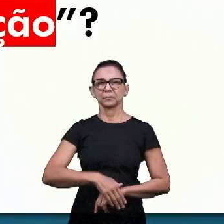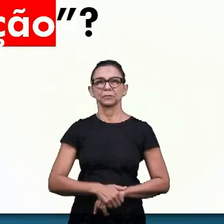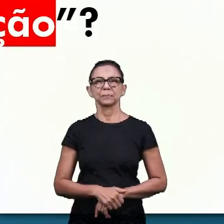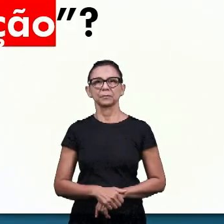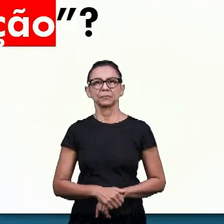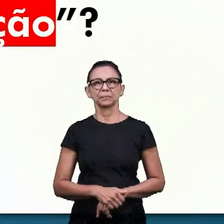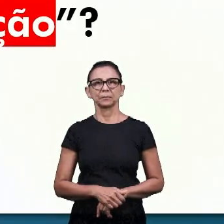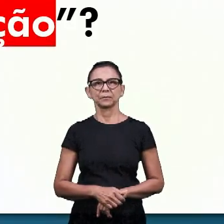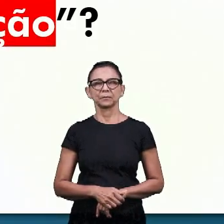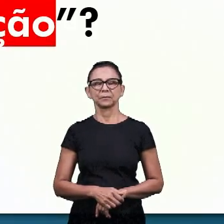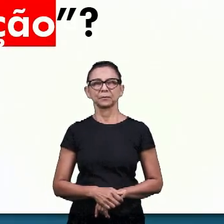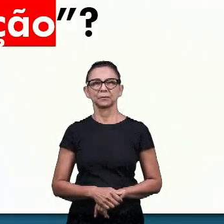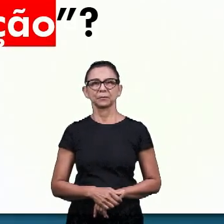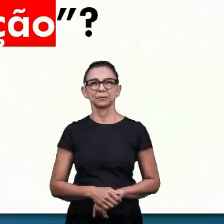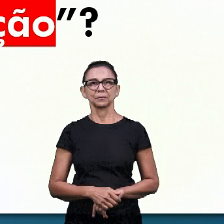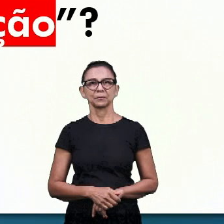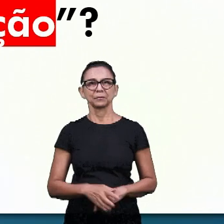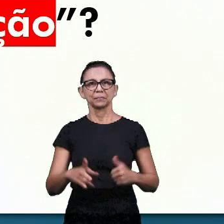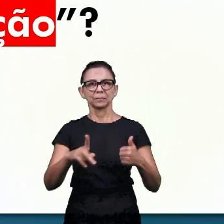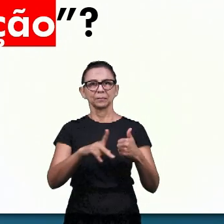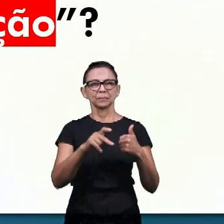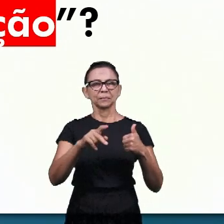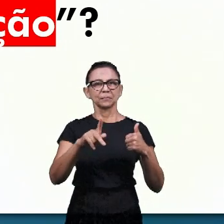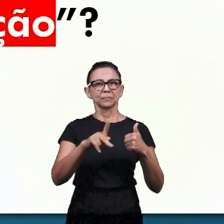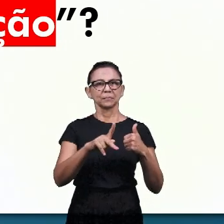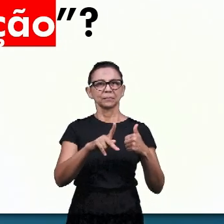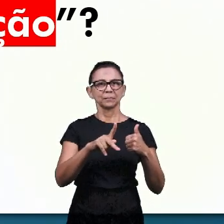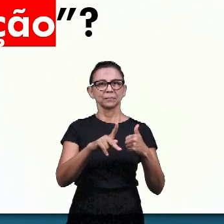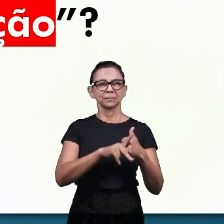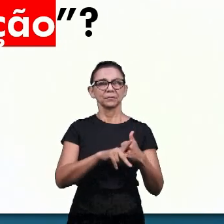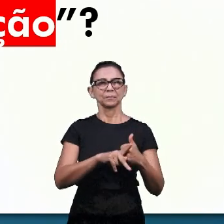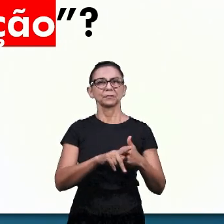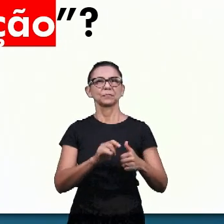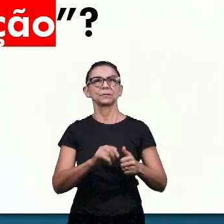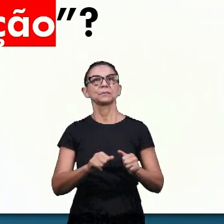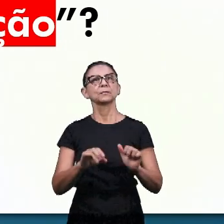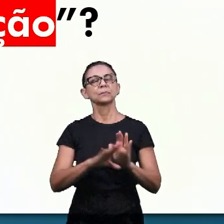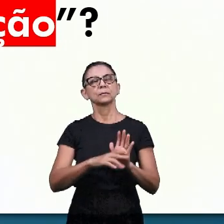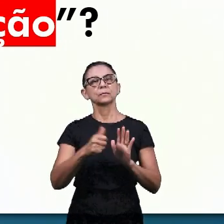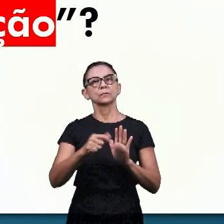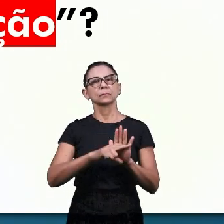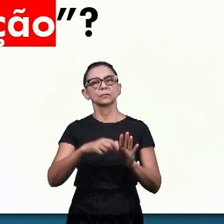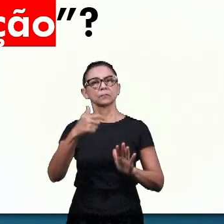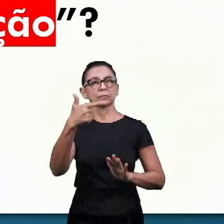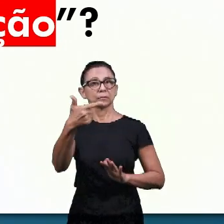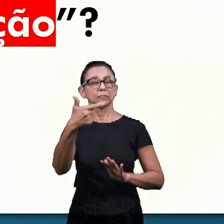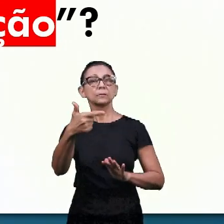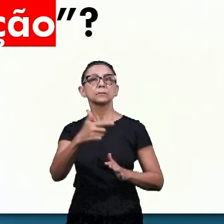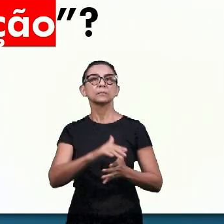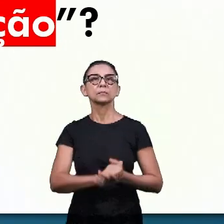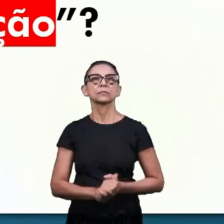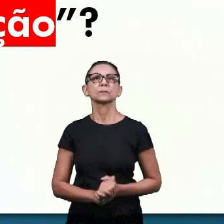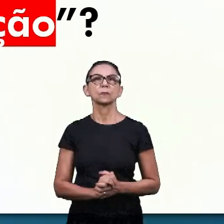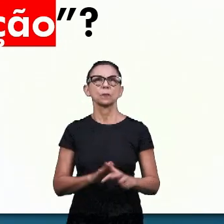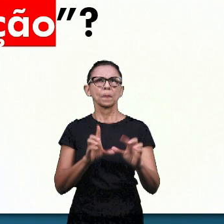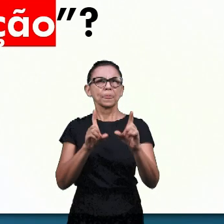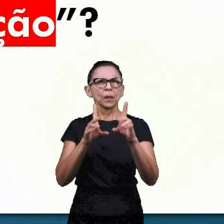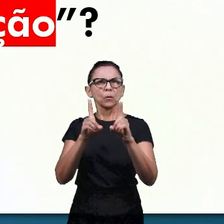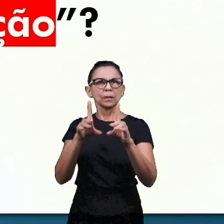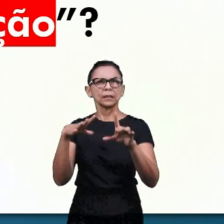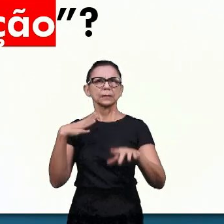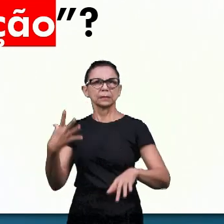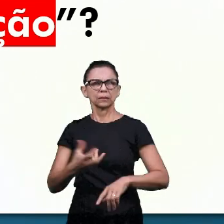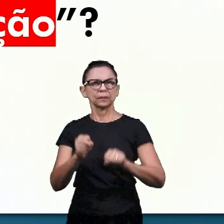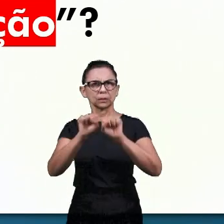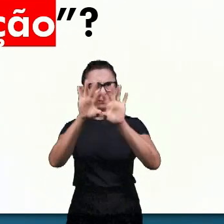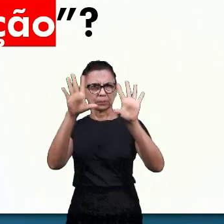1, verset 2, la doctrine de salut, qui est la thématique que nous étudions, elle est très claire. Cela, c'est une